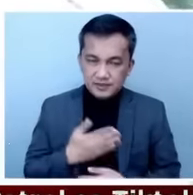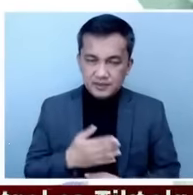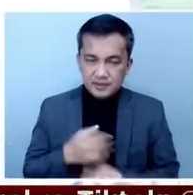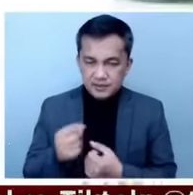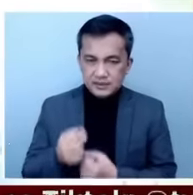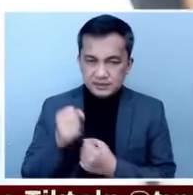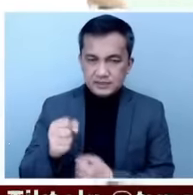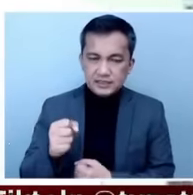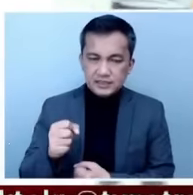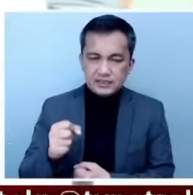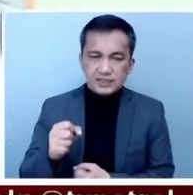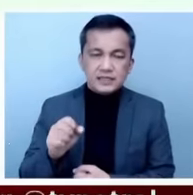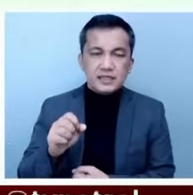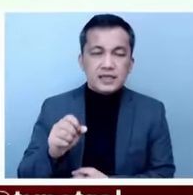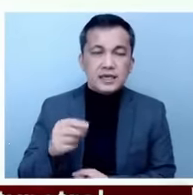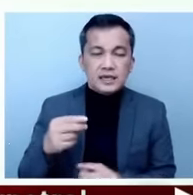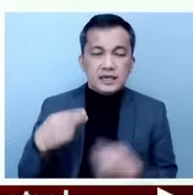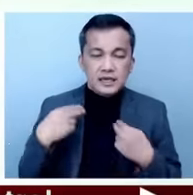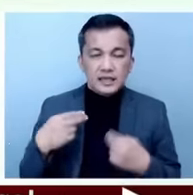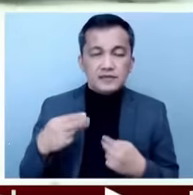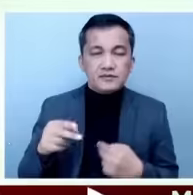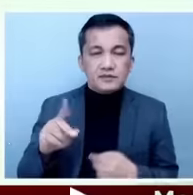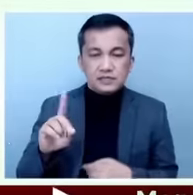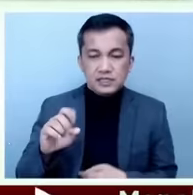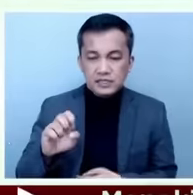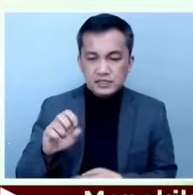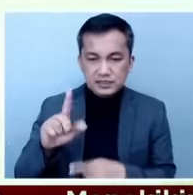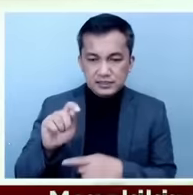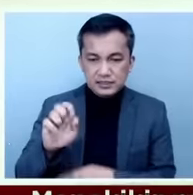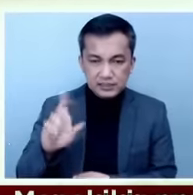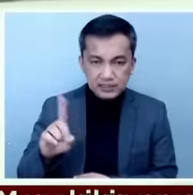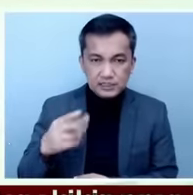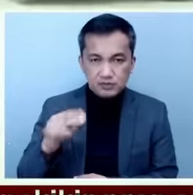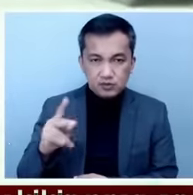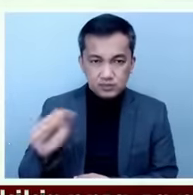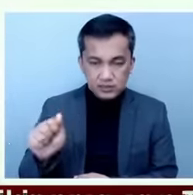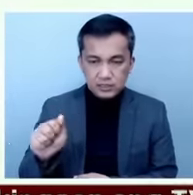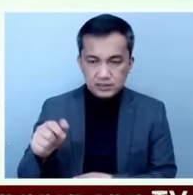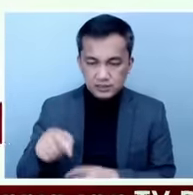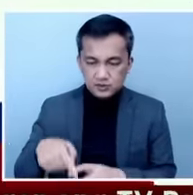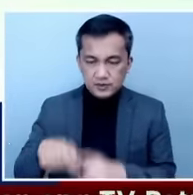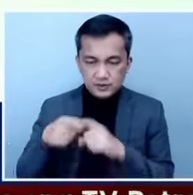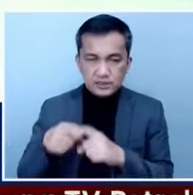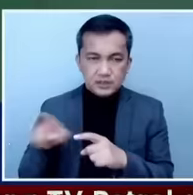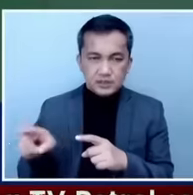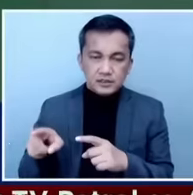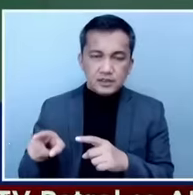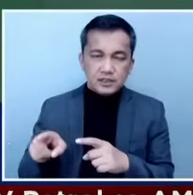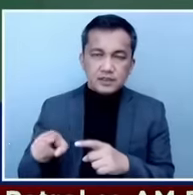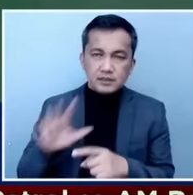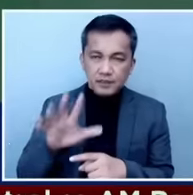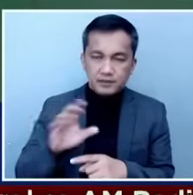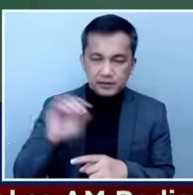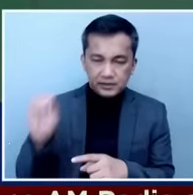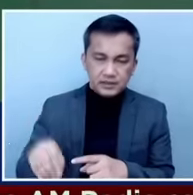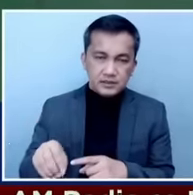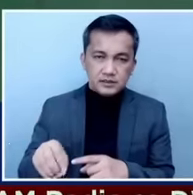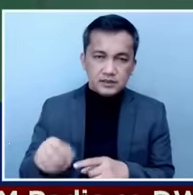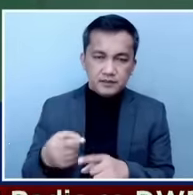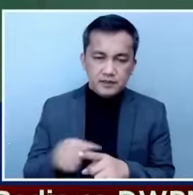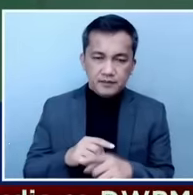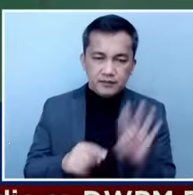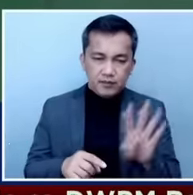Health Secretary Ted Erbosa na suspindihin na muna ang pagtaas ng PhilHealth premium sa 5% mula sa